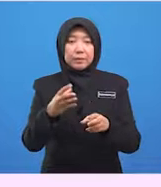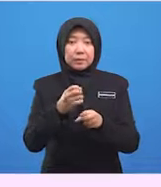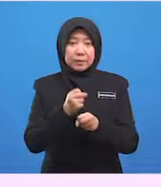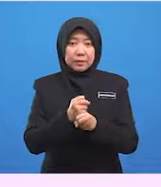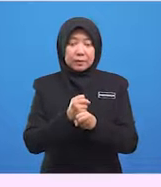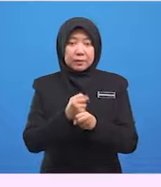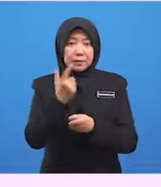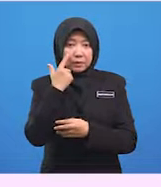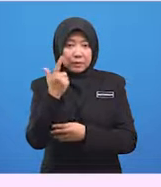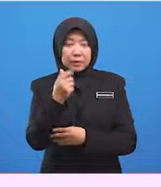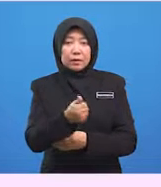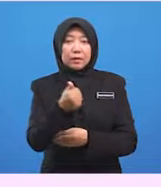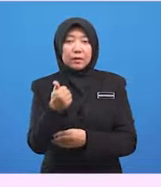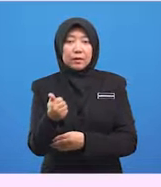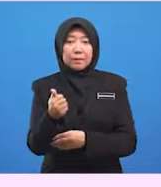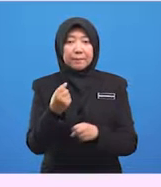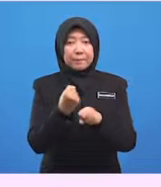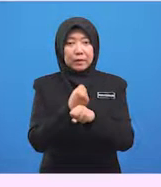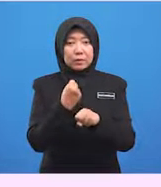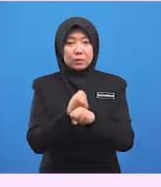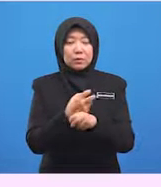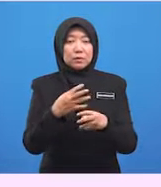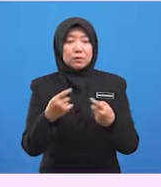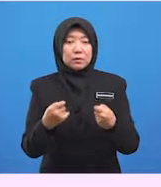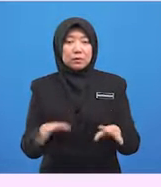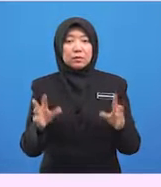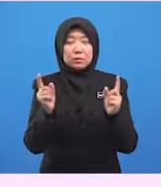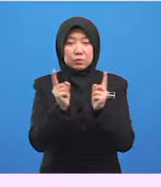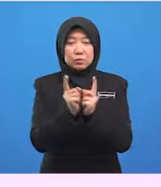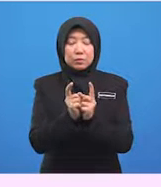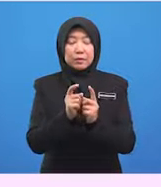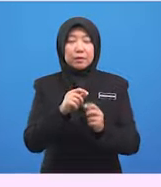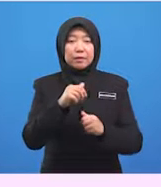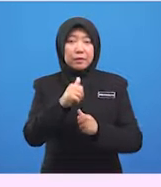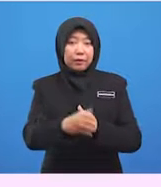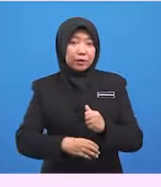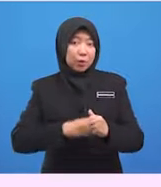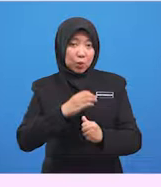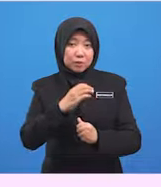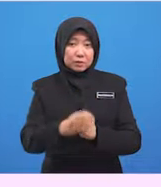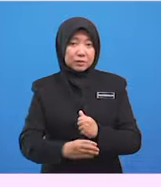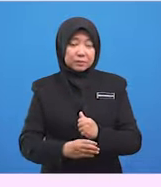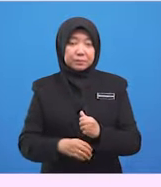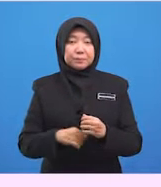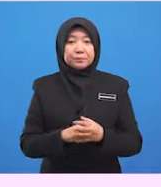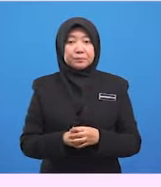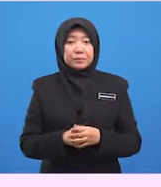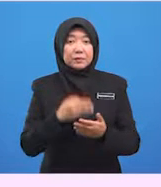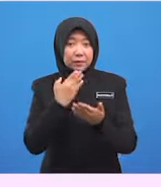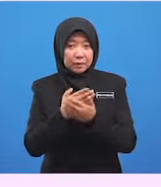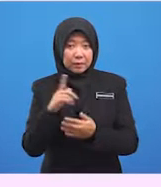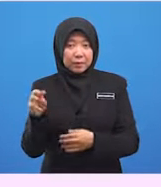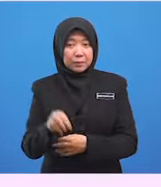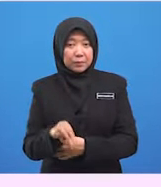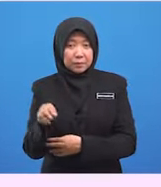penemuan alat dan batu yang telah dijumpai oleh ahli arkeologi Baiklah